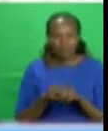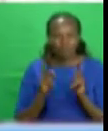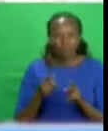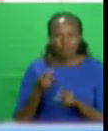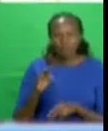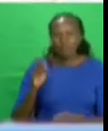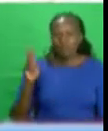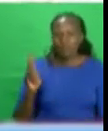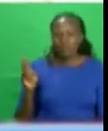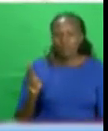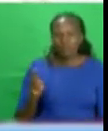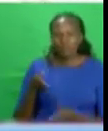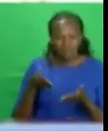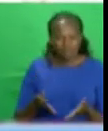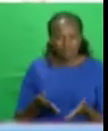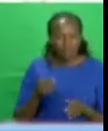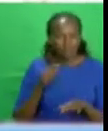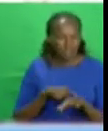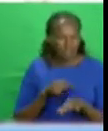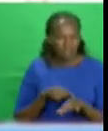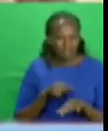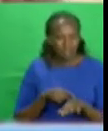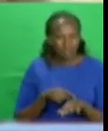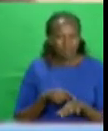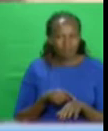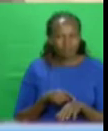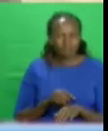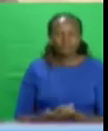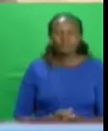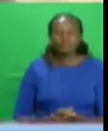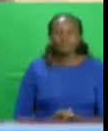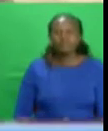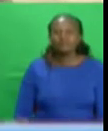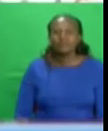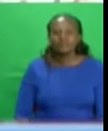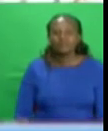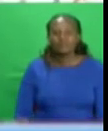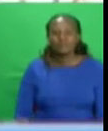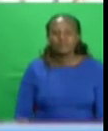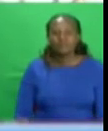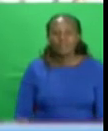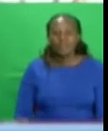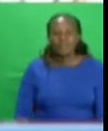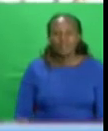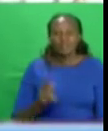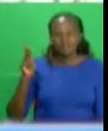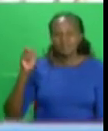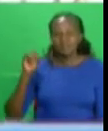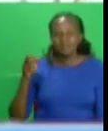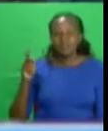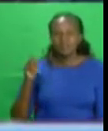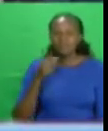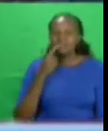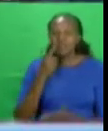this time round Kajiado if we are not going to put our house together. Taarifa sahihi na hizo zilitolewa na seneta wa Kajiado Peter Mostet